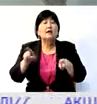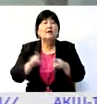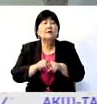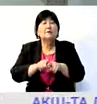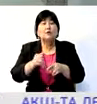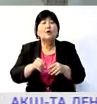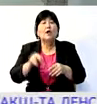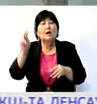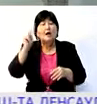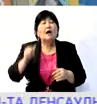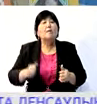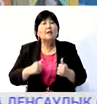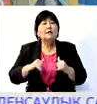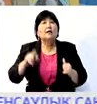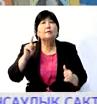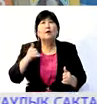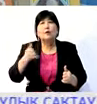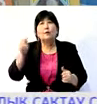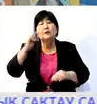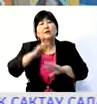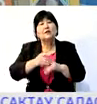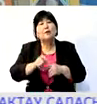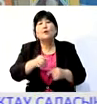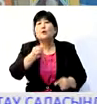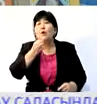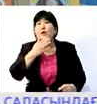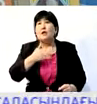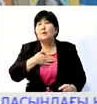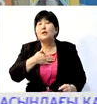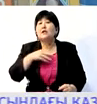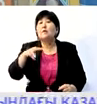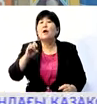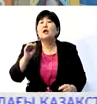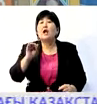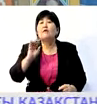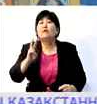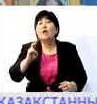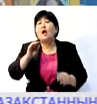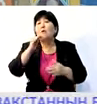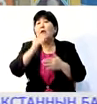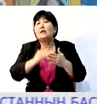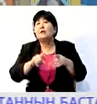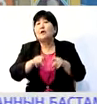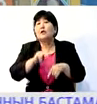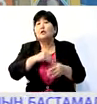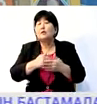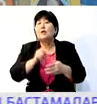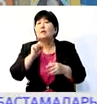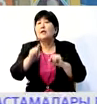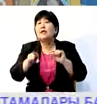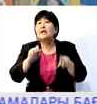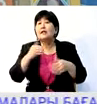соған машықтана білдік. Бұл сабақ өте ұнады. Себебі біз марафон бағдарламасы арқылы жұмыс жасадық. Және белгілеген